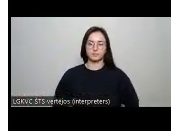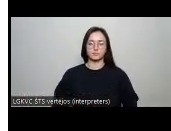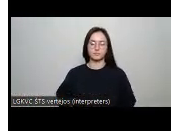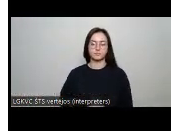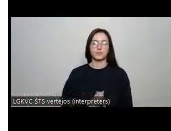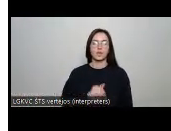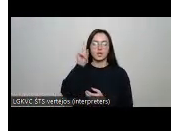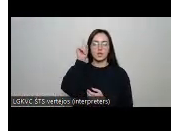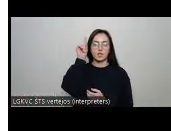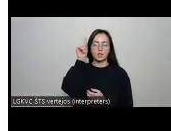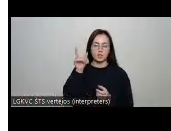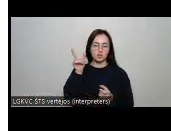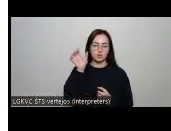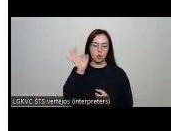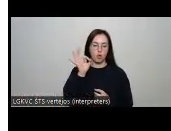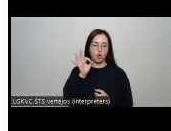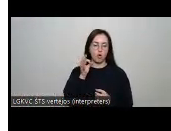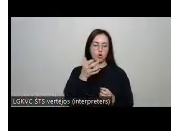žinias apie Šiaurės Ameriką